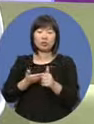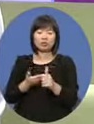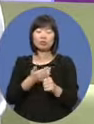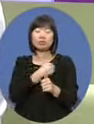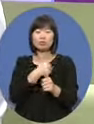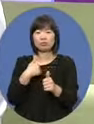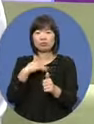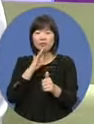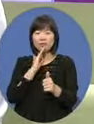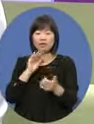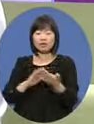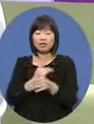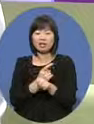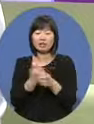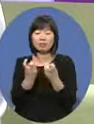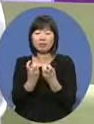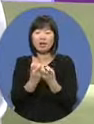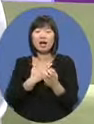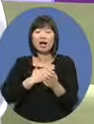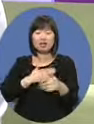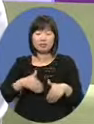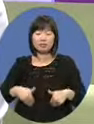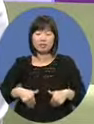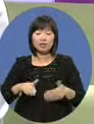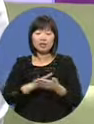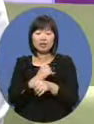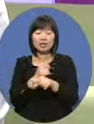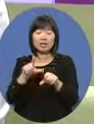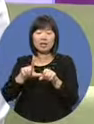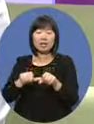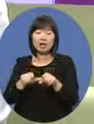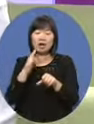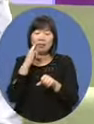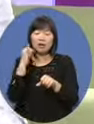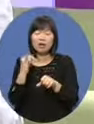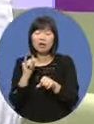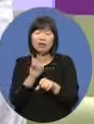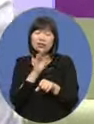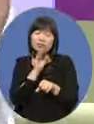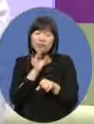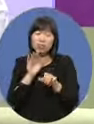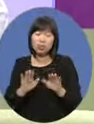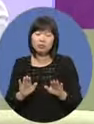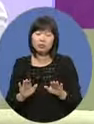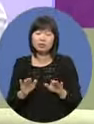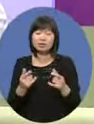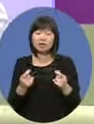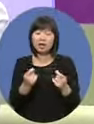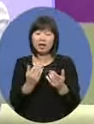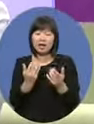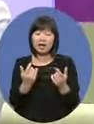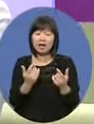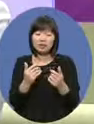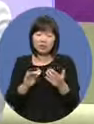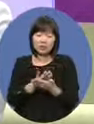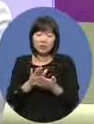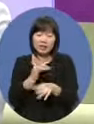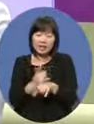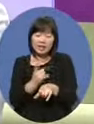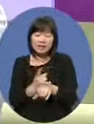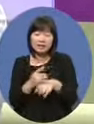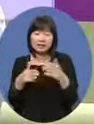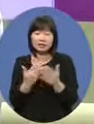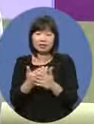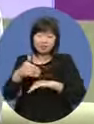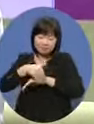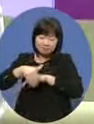됩니다. 놀이하는 방법을 좀 아셔야죠. 근데 놀이할 네. 때 또 엄마가 막 정말 오늘 막 내가 이런 놀이를 해야지 막 다